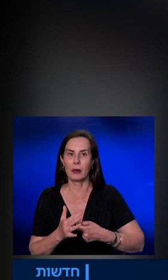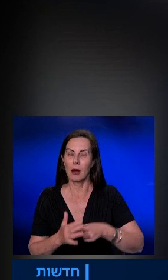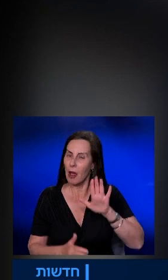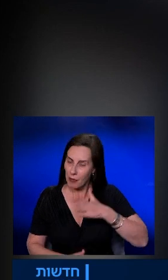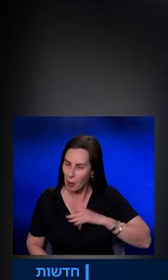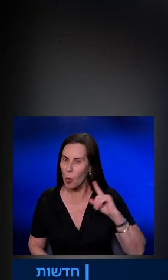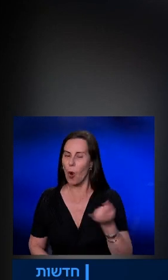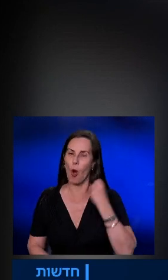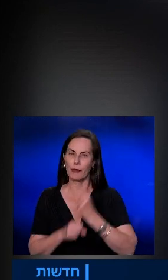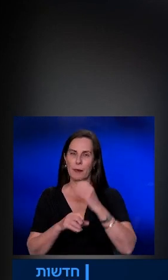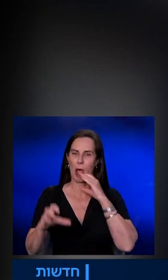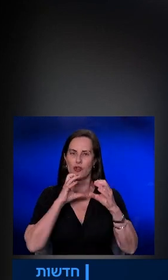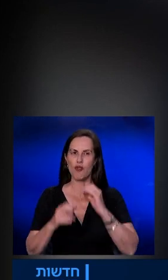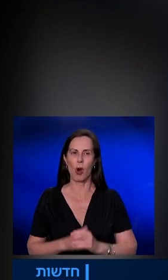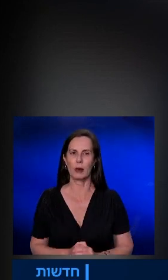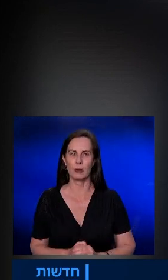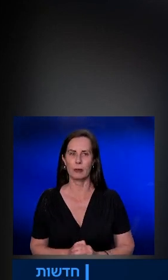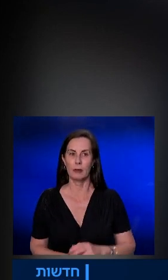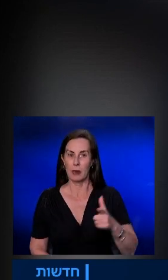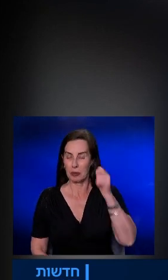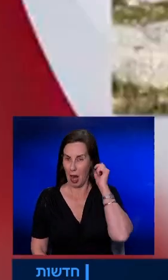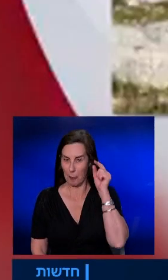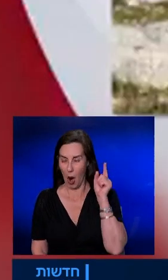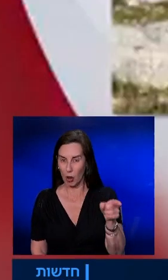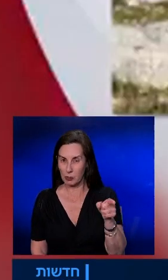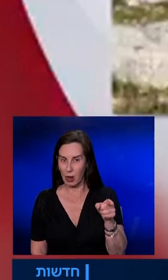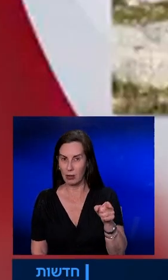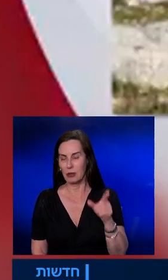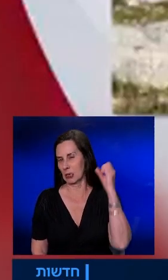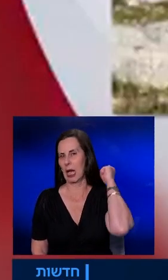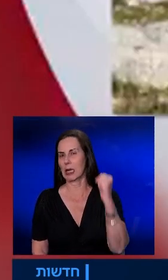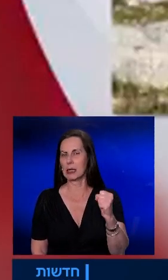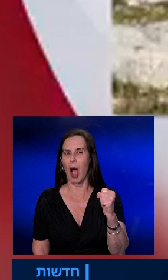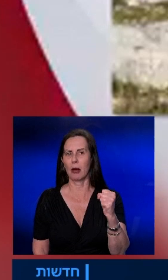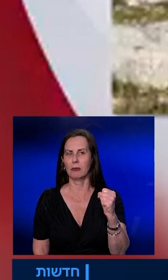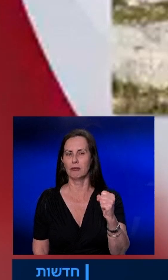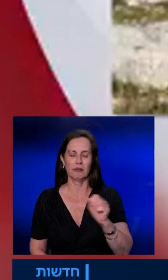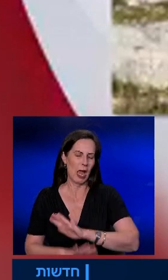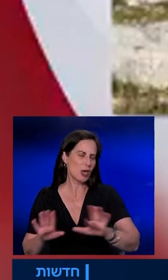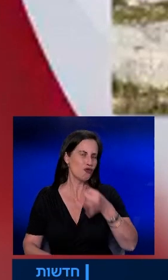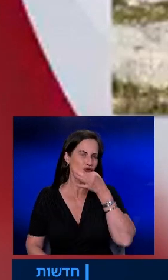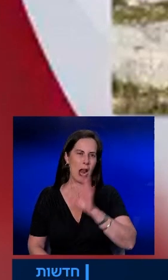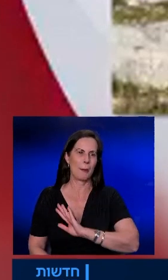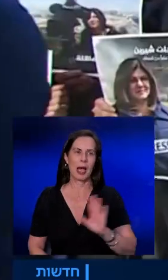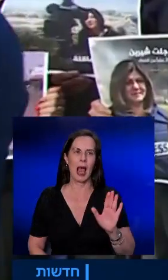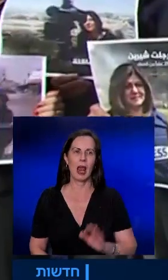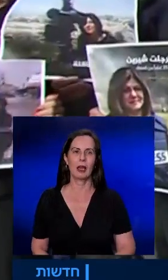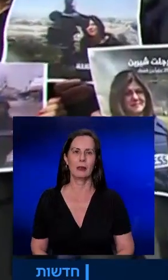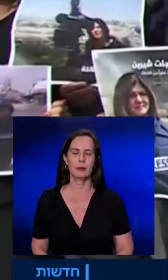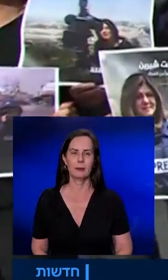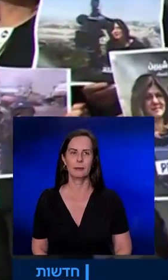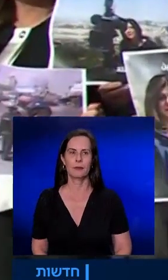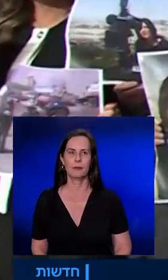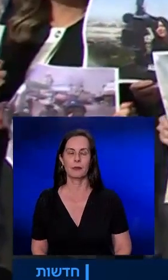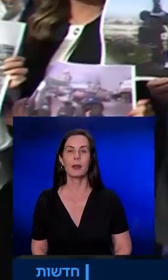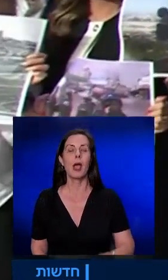وإلنا كطواقم صحفية اغتيال شيرين ابو عاقله بدم بارد هذا امر لا مجال للتشكيك فيه.